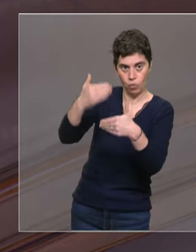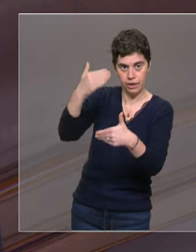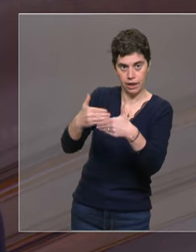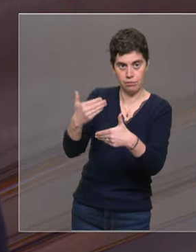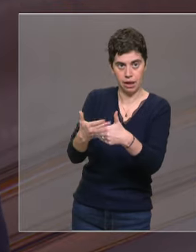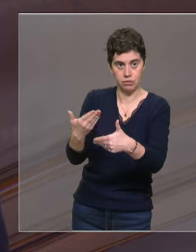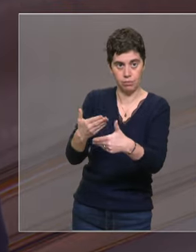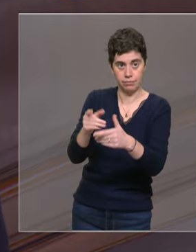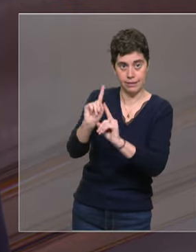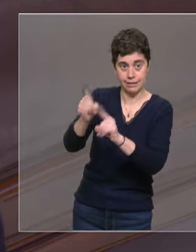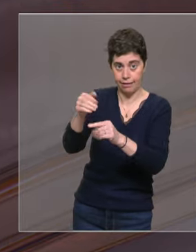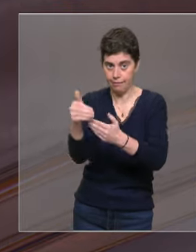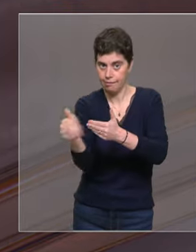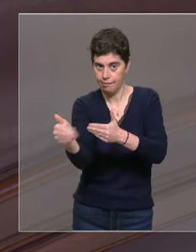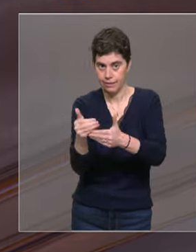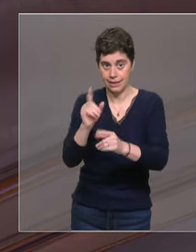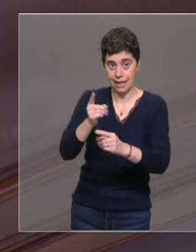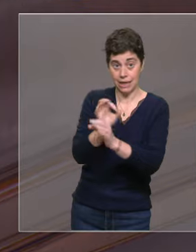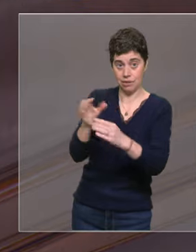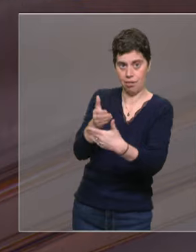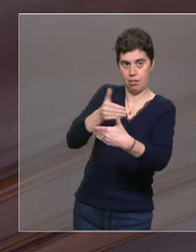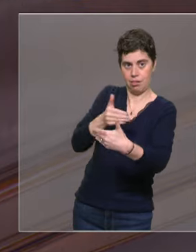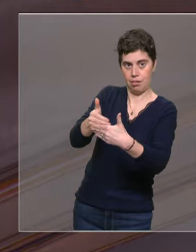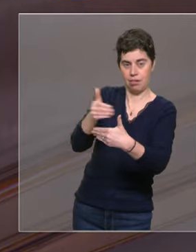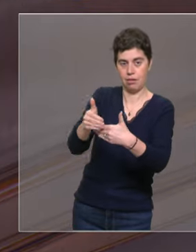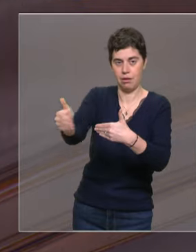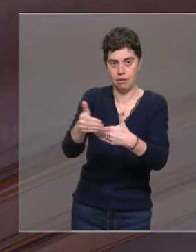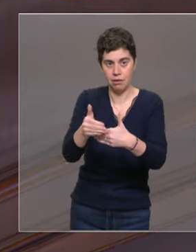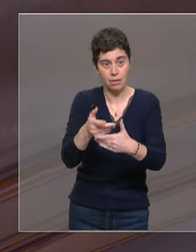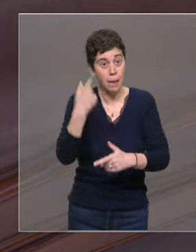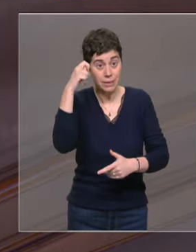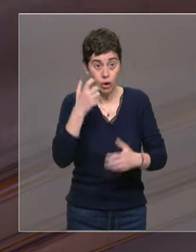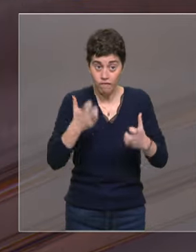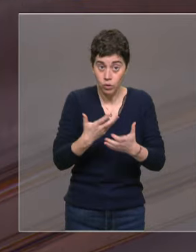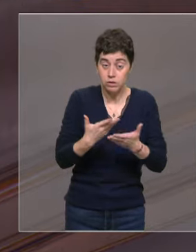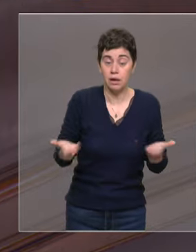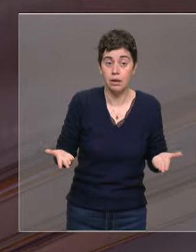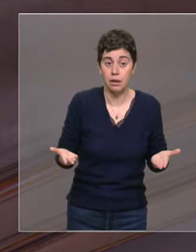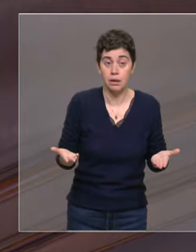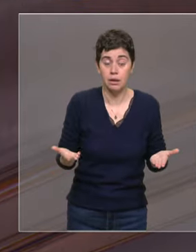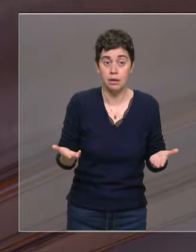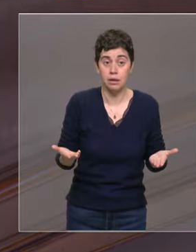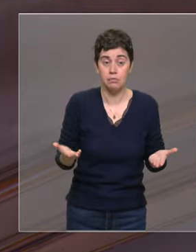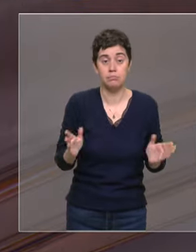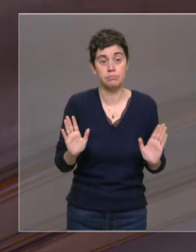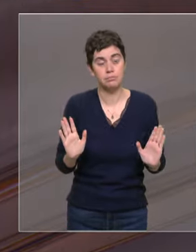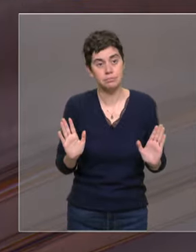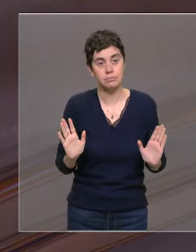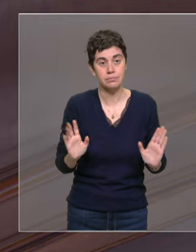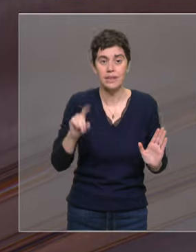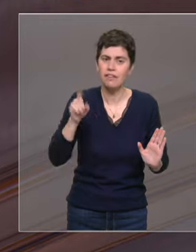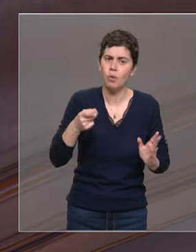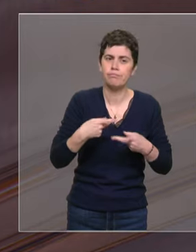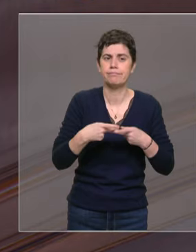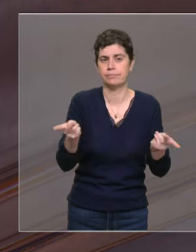C'était et c'est toujours la position aujourd'hui du président de la République. Et au fond, il s'agit de dire peut-être quelques